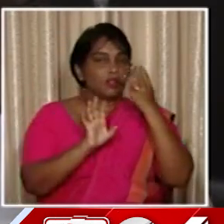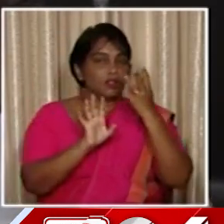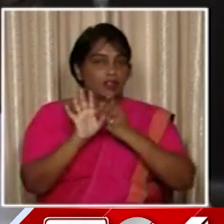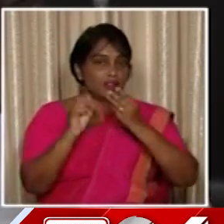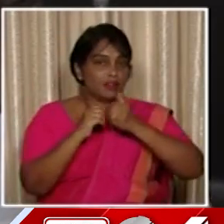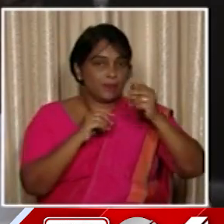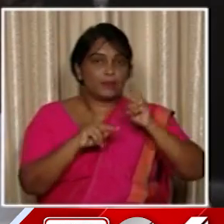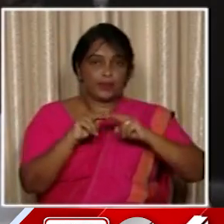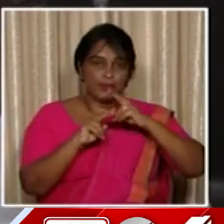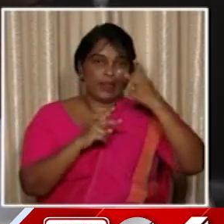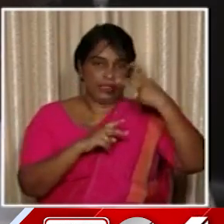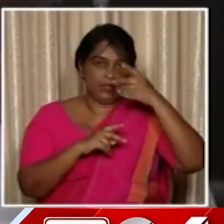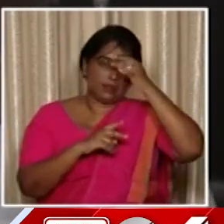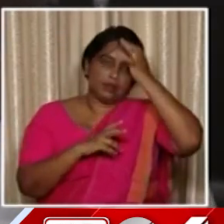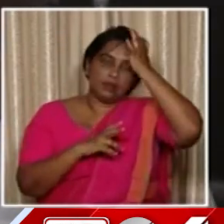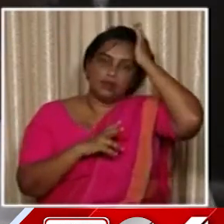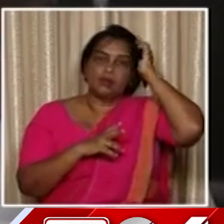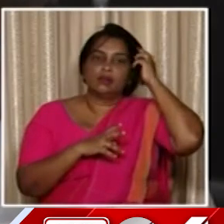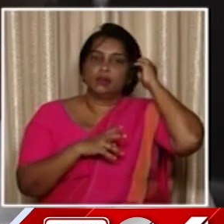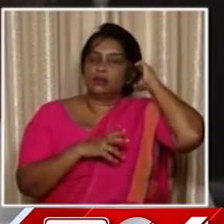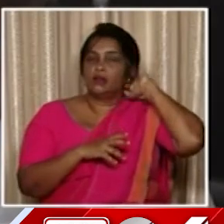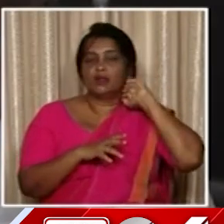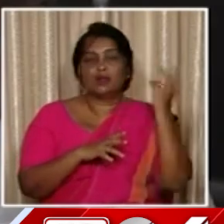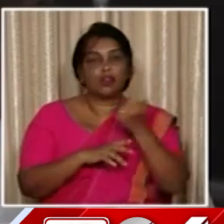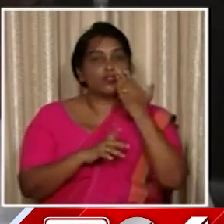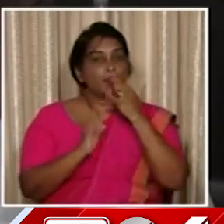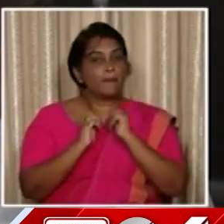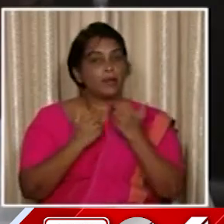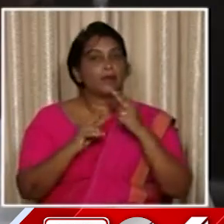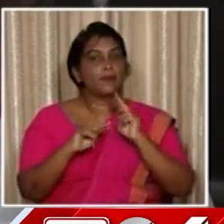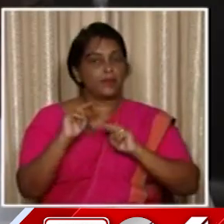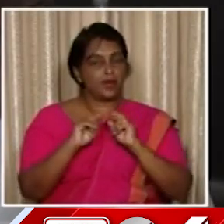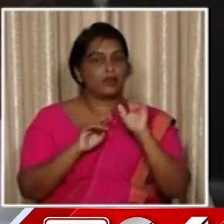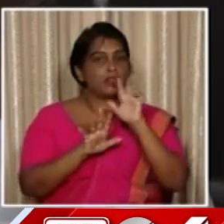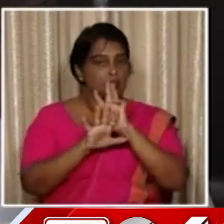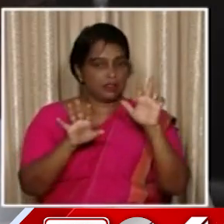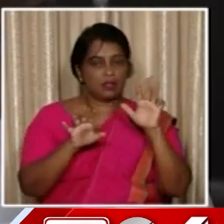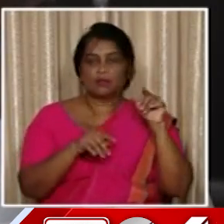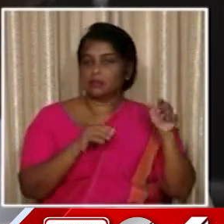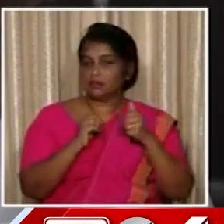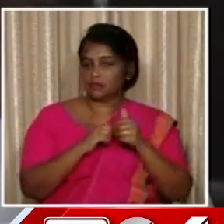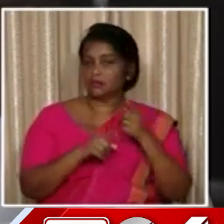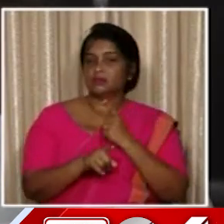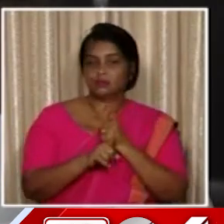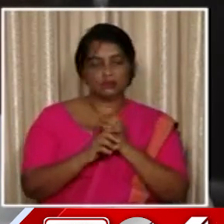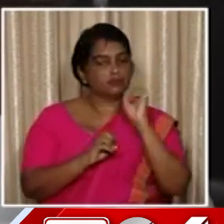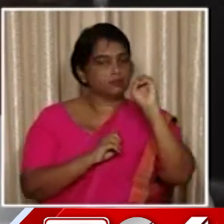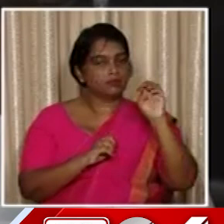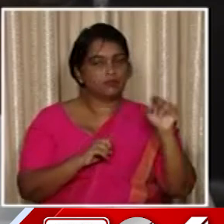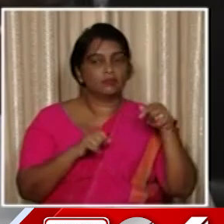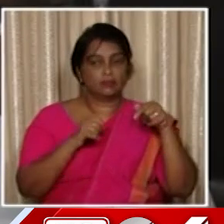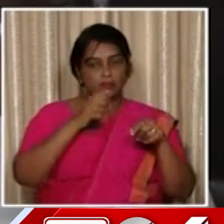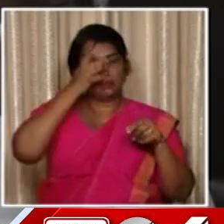කරන්න පෙබරවාරි 2 නව පාසල් වාර්ෂ වාරය ආරම්භ වන්නේ පෙබරවාරි 19 ඒ වෙනකොට මේ ගුරුන් ටික දීලා